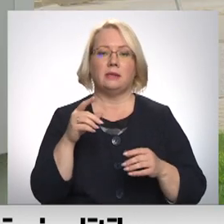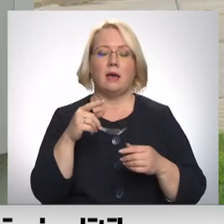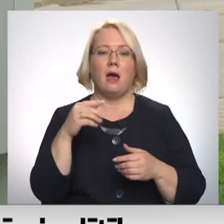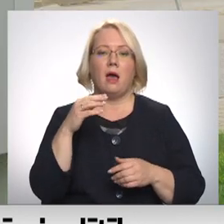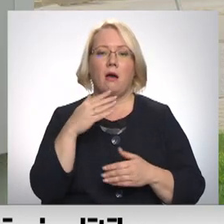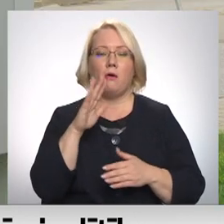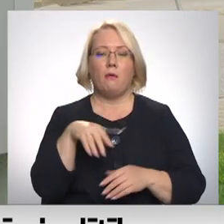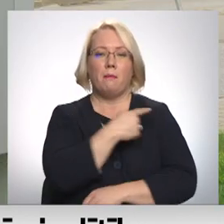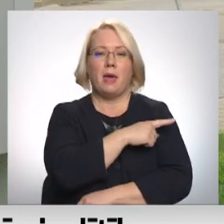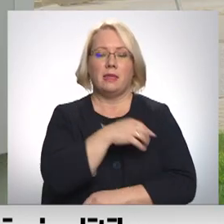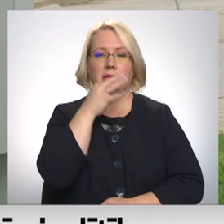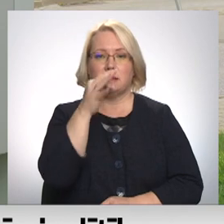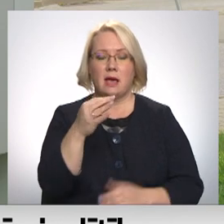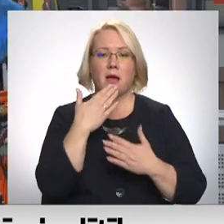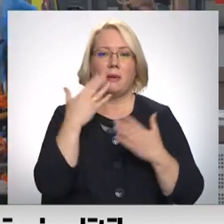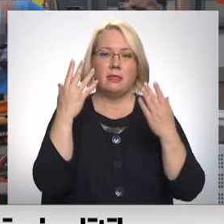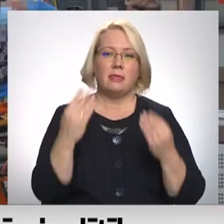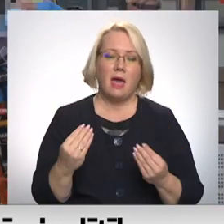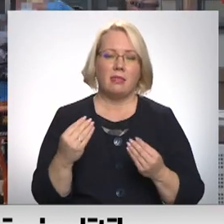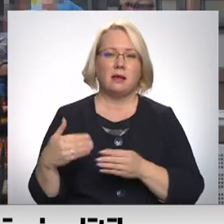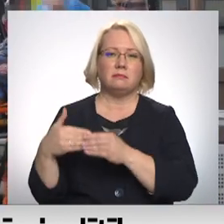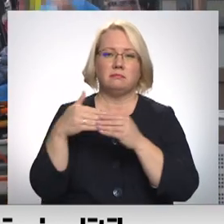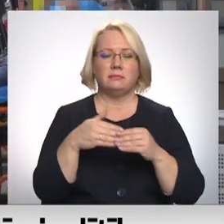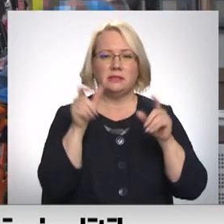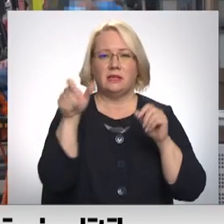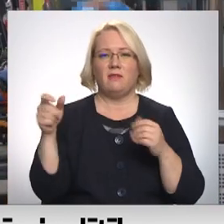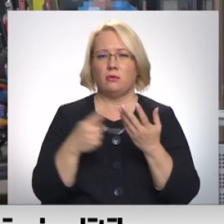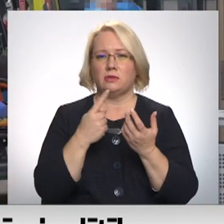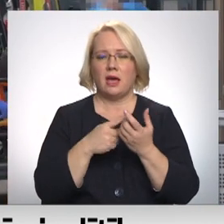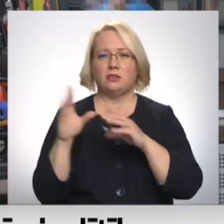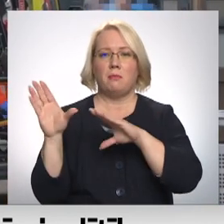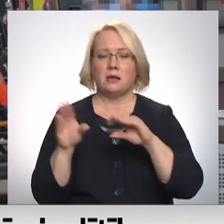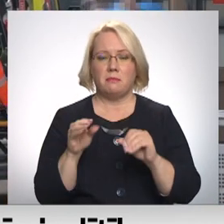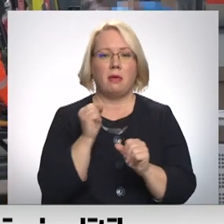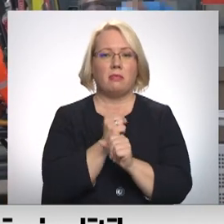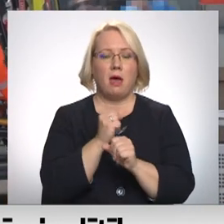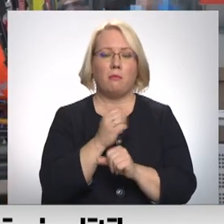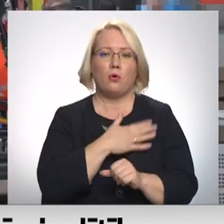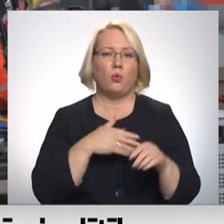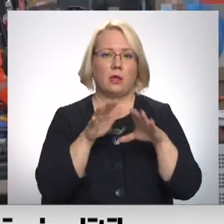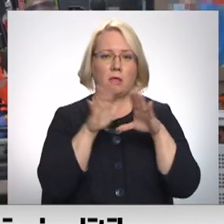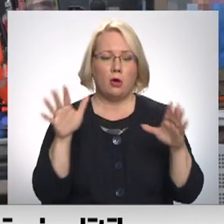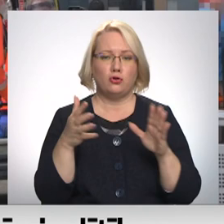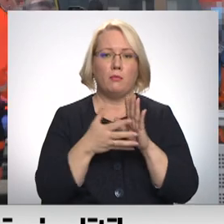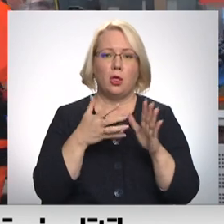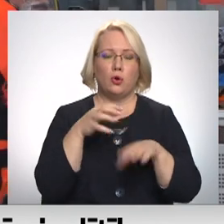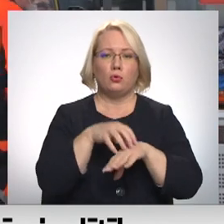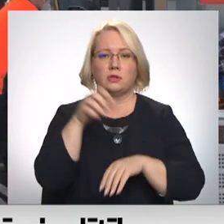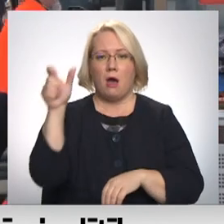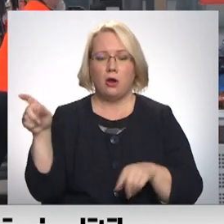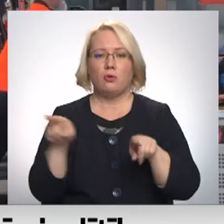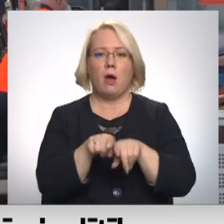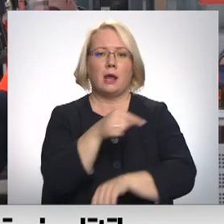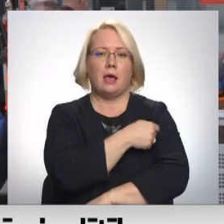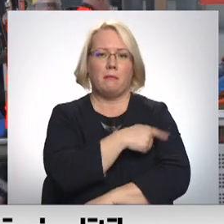teiktā pēdējās dienās jaunu COVID slimnieku pieplūdums sāk mazināties, tomēr darba joprojām ļoti daudz un trūks gan ārstu, gan